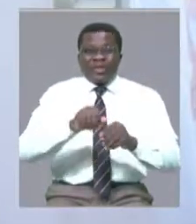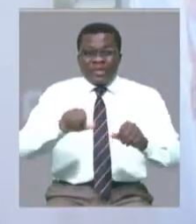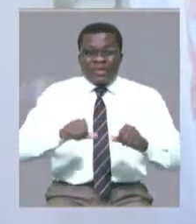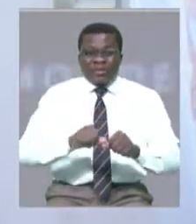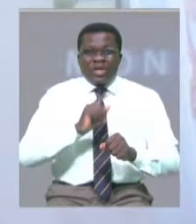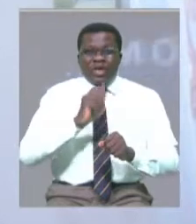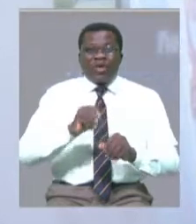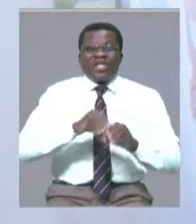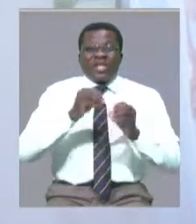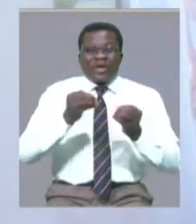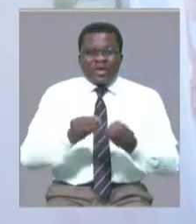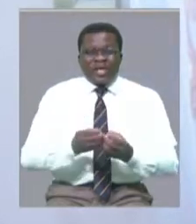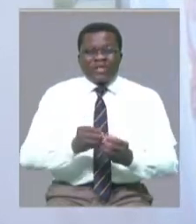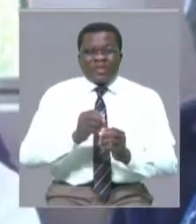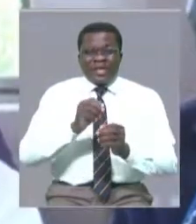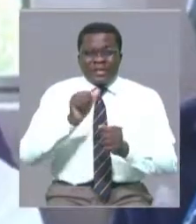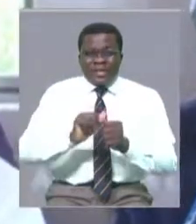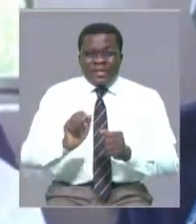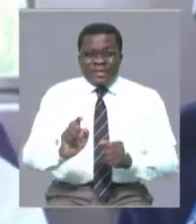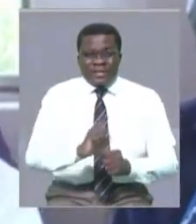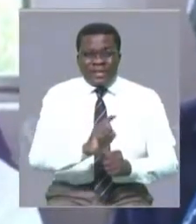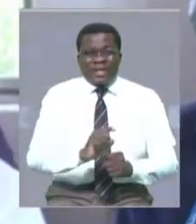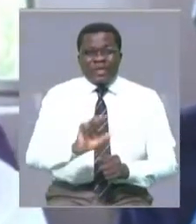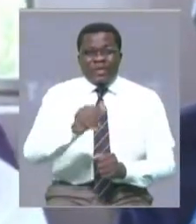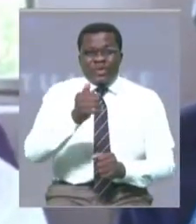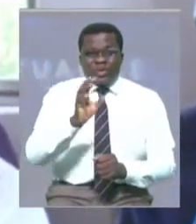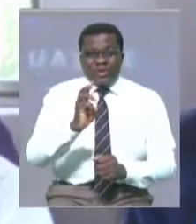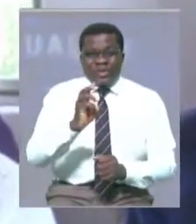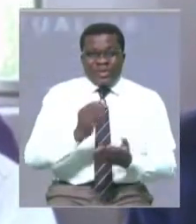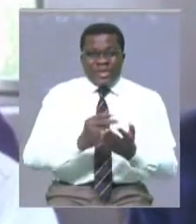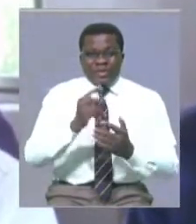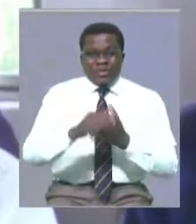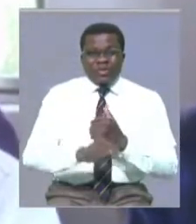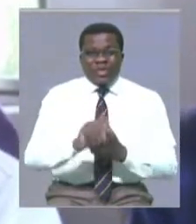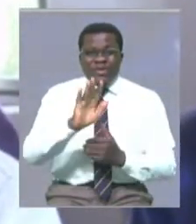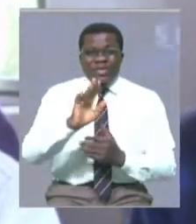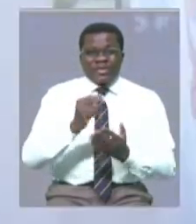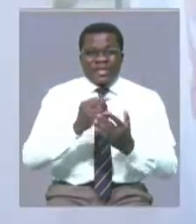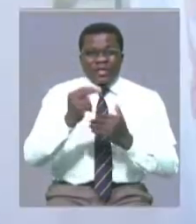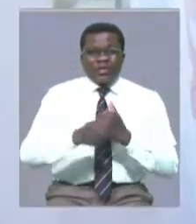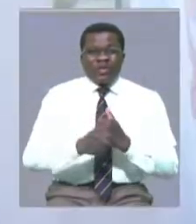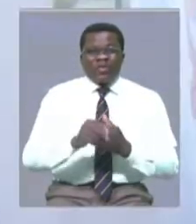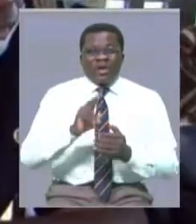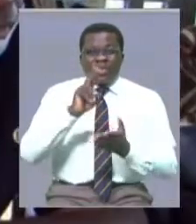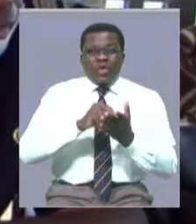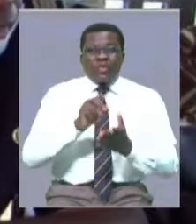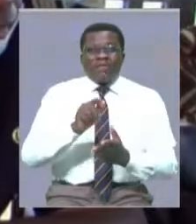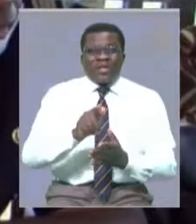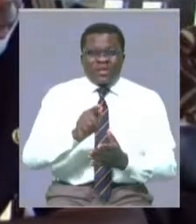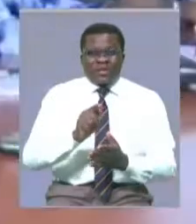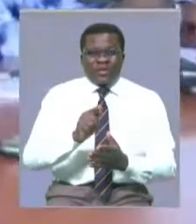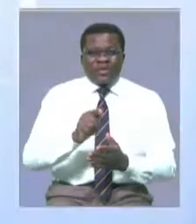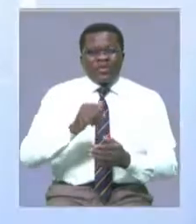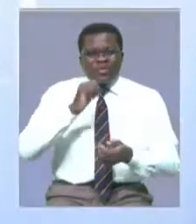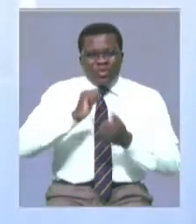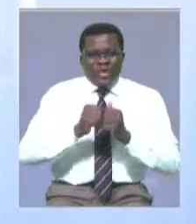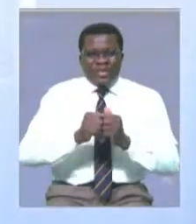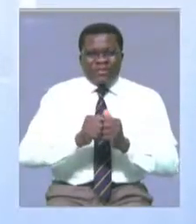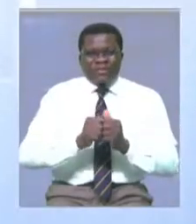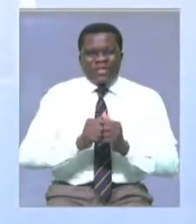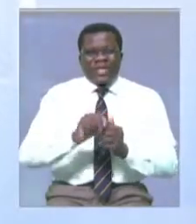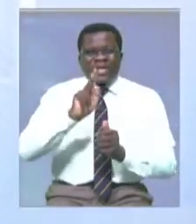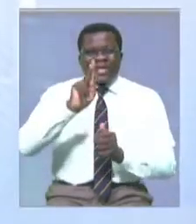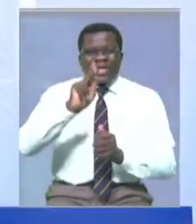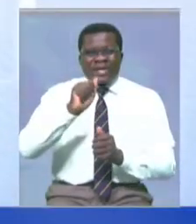ont été organisées respectivement le 16 juillet et le 5 novembre 2021. Quant aux difficultés,